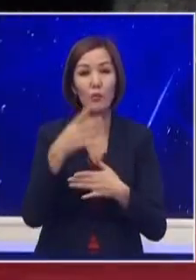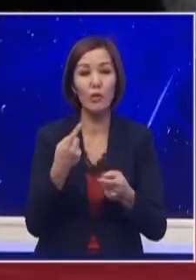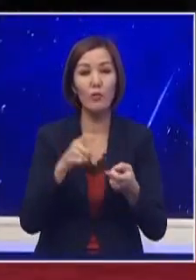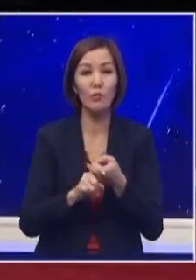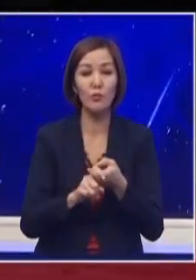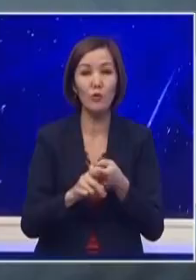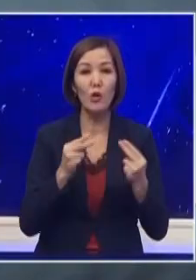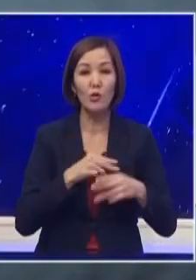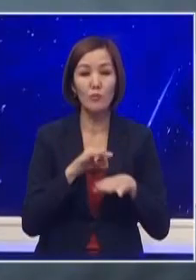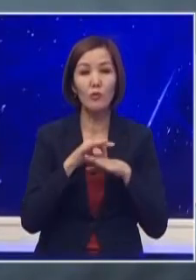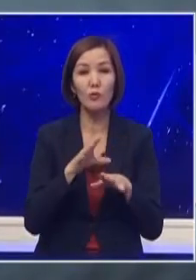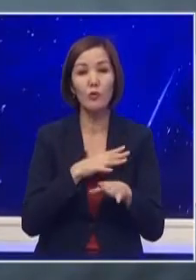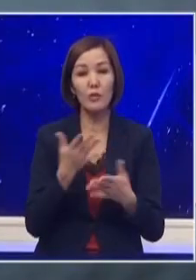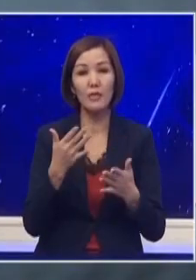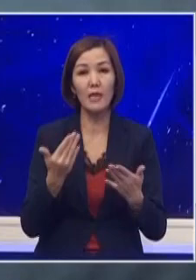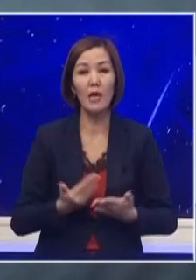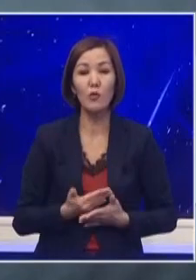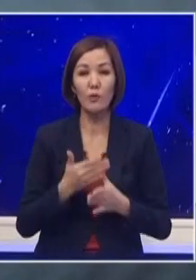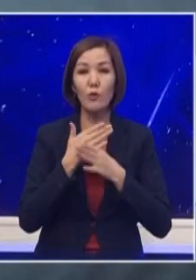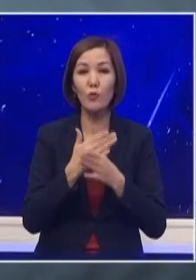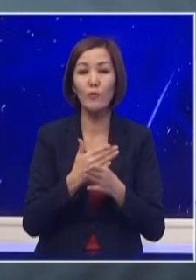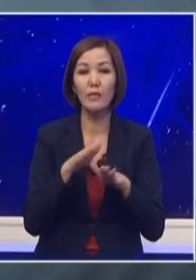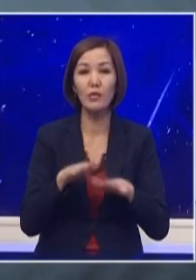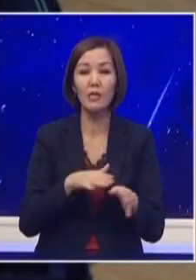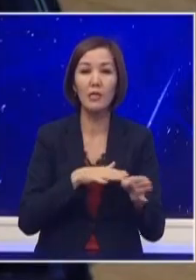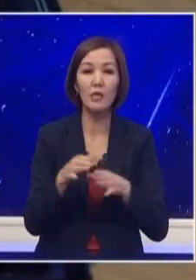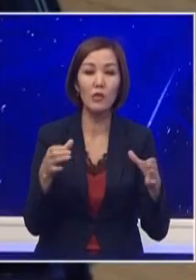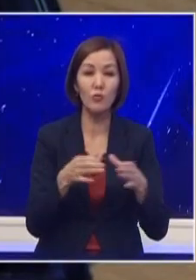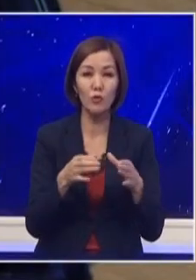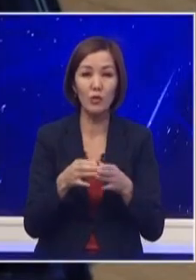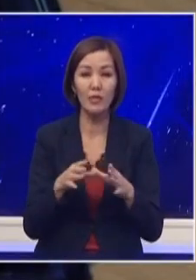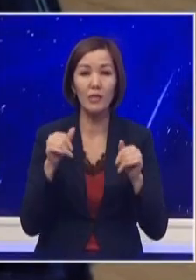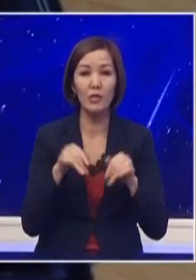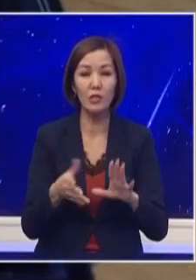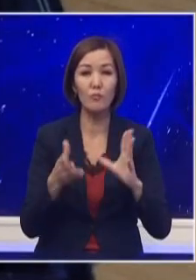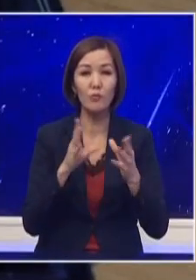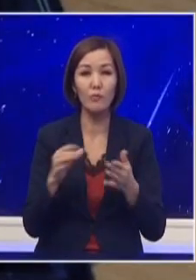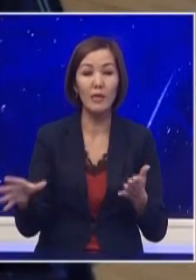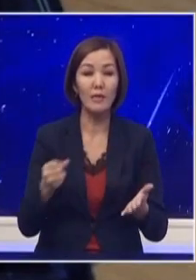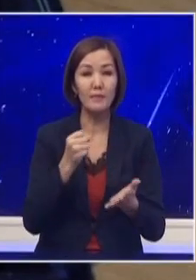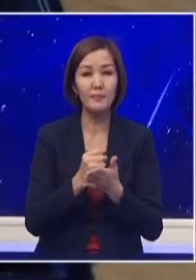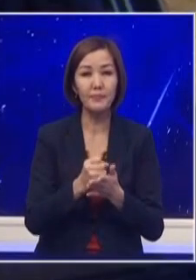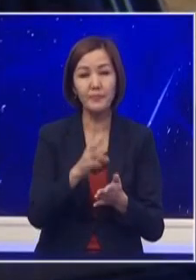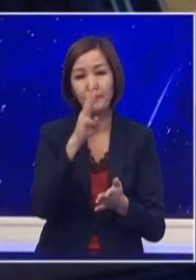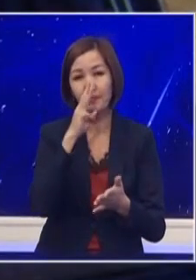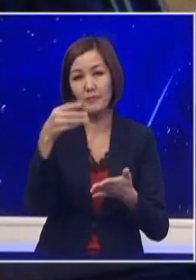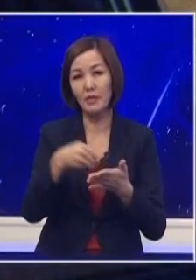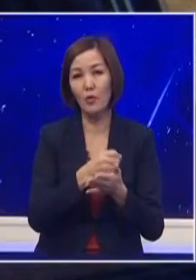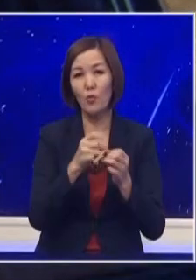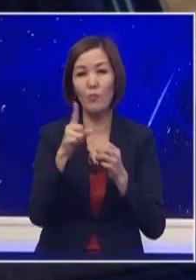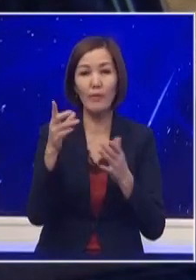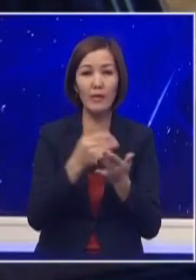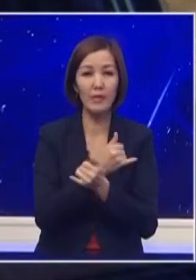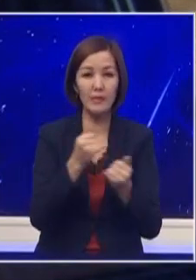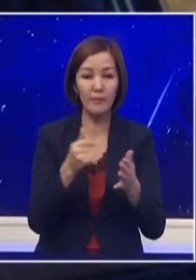бойынша жұмыстар жүргізілуде. Атаулы әлеуметтік көмекті және жергілікті атқарушы органдардың шешімдері бойынша тағайындалатын әлеуметтік көмектің 11 түрін